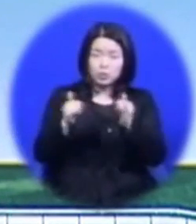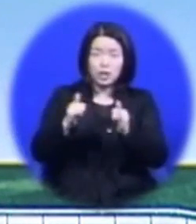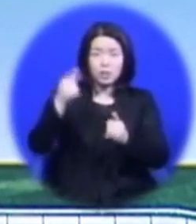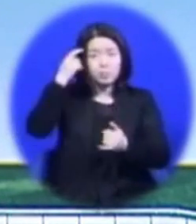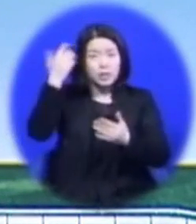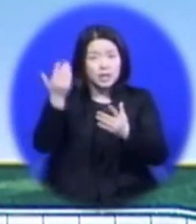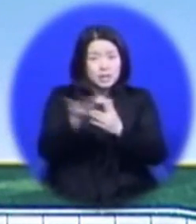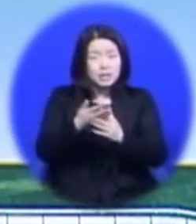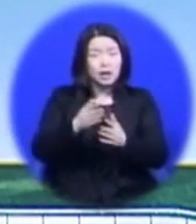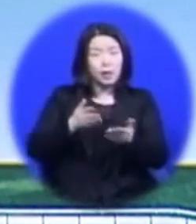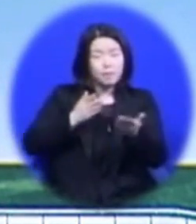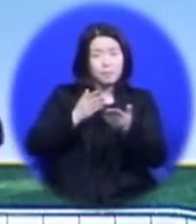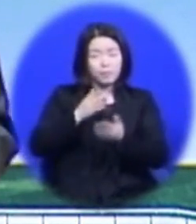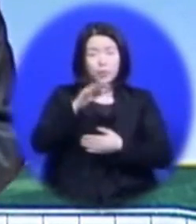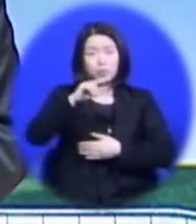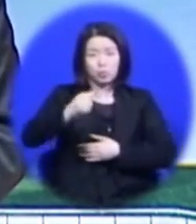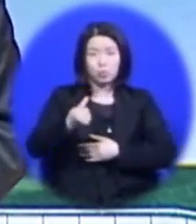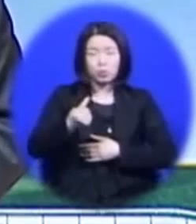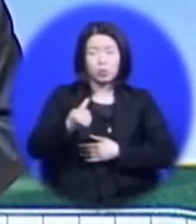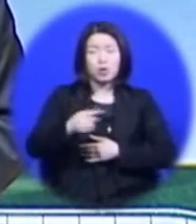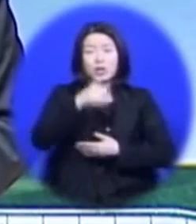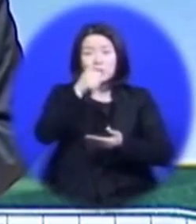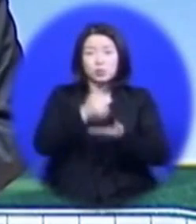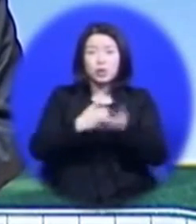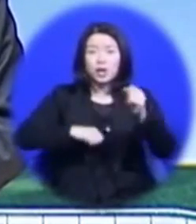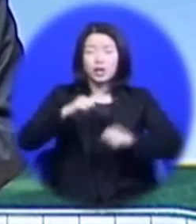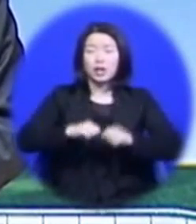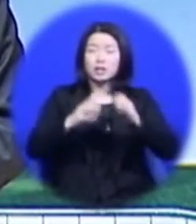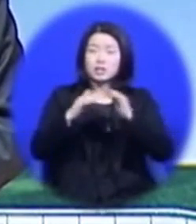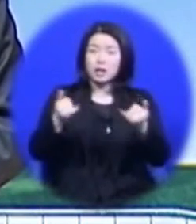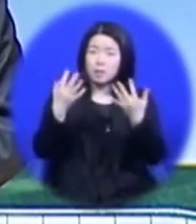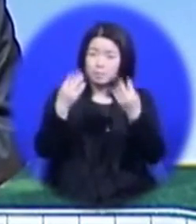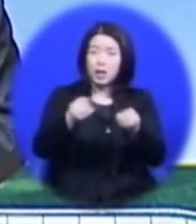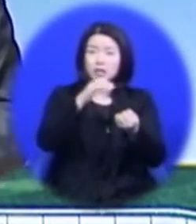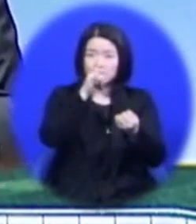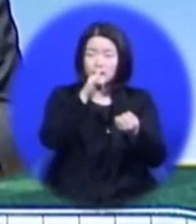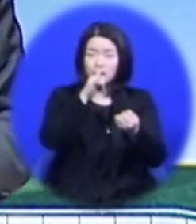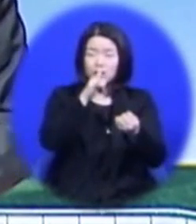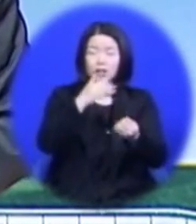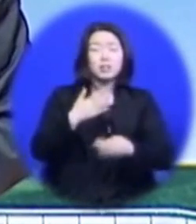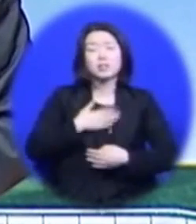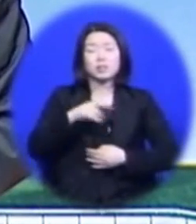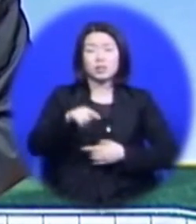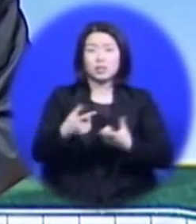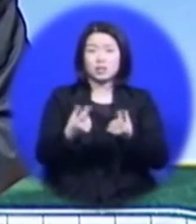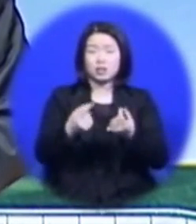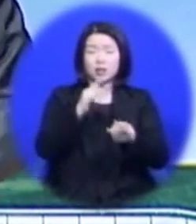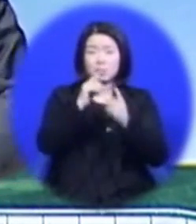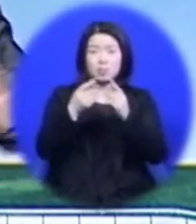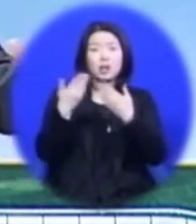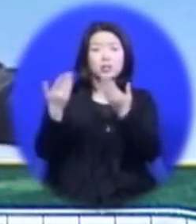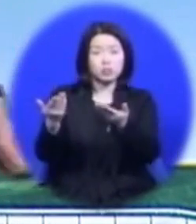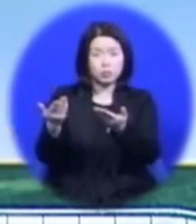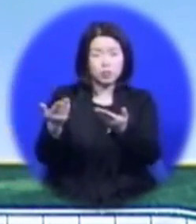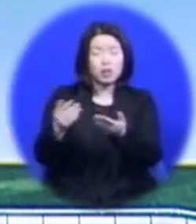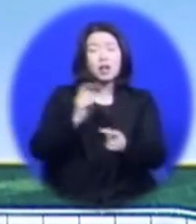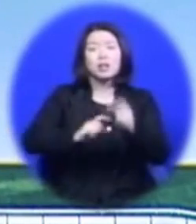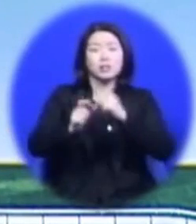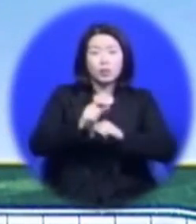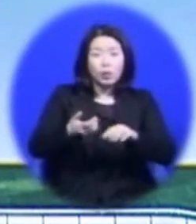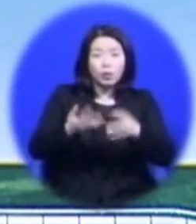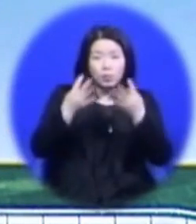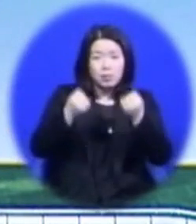박사들 중에도 죄 짓는 사람들 많지 않습니까? 저는 이렇게 말할 것입니다. 더 많을지도